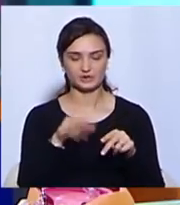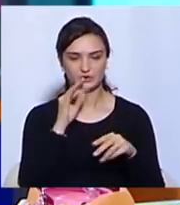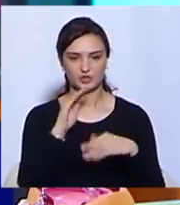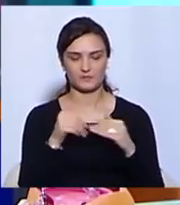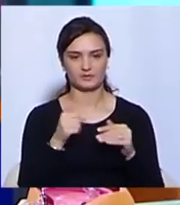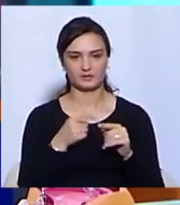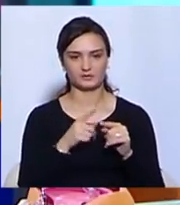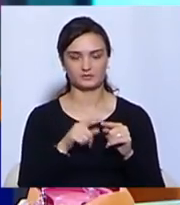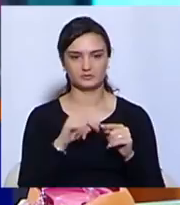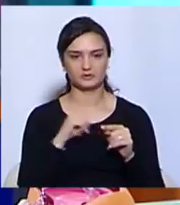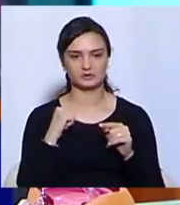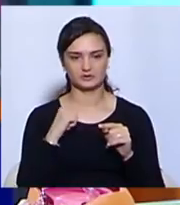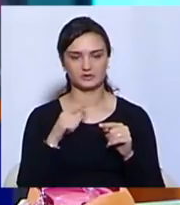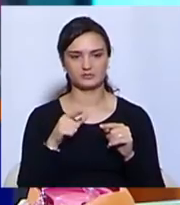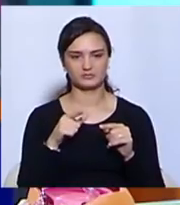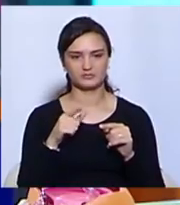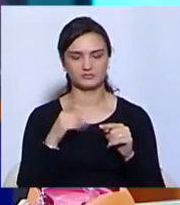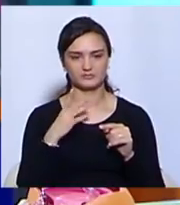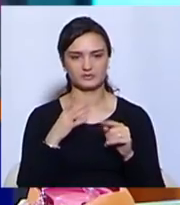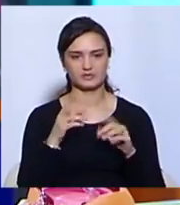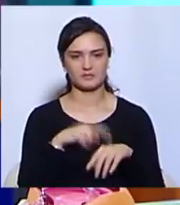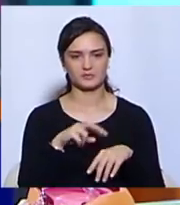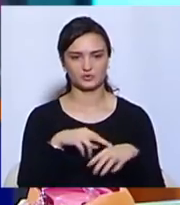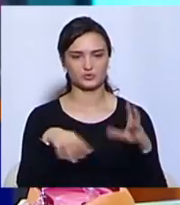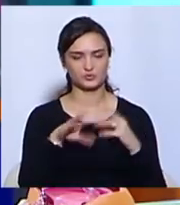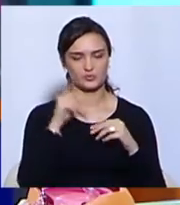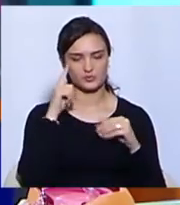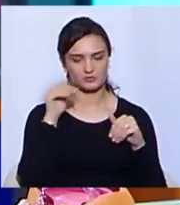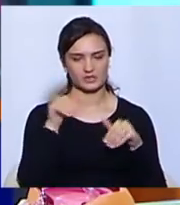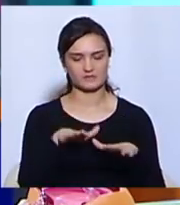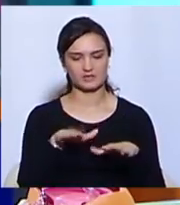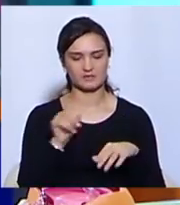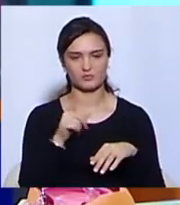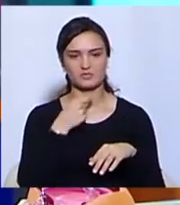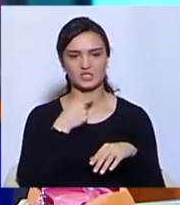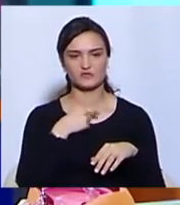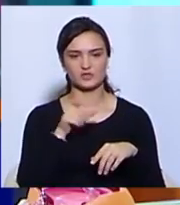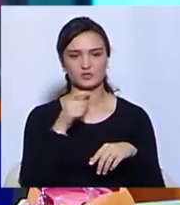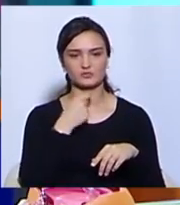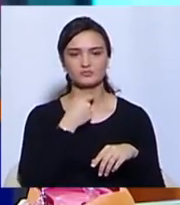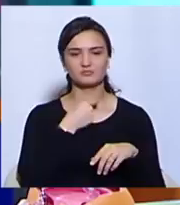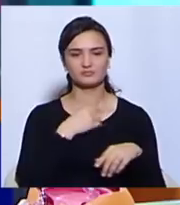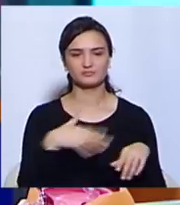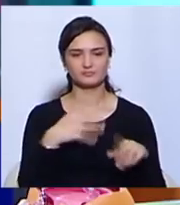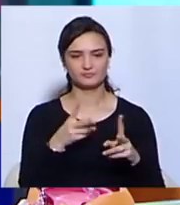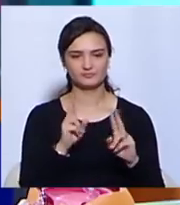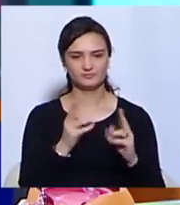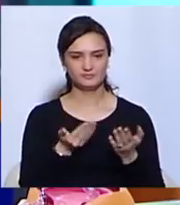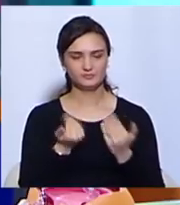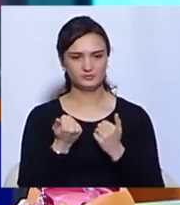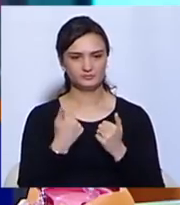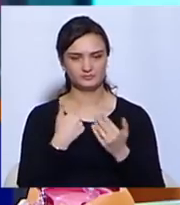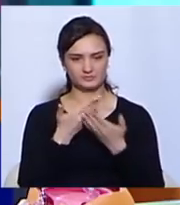როდესაც იძულებული იყო სამედიცინო პერსონალი მიეღო გადაწყვეტილება საშვილოსნოს ამოღებასთან დაკავშირებით. მე მარტივად